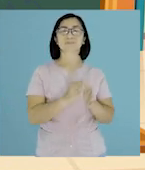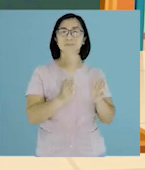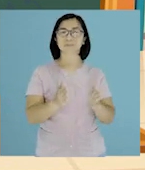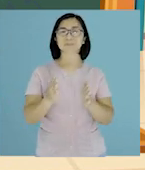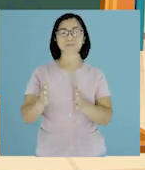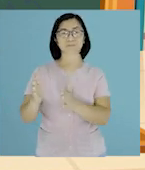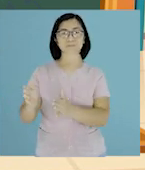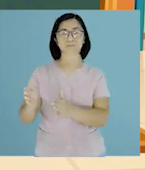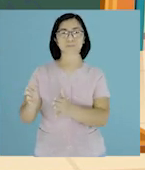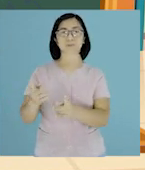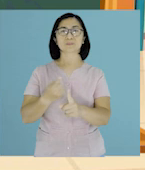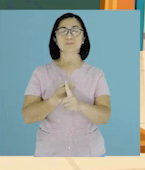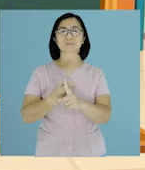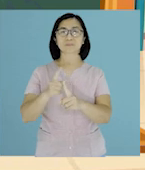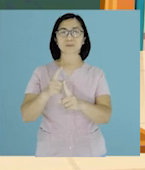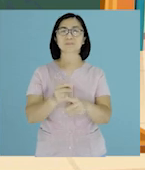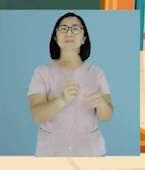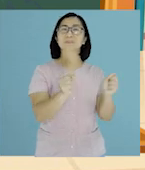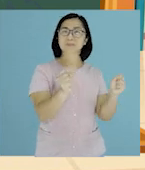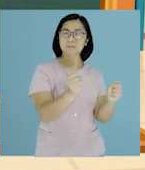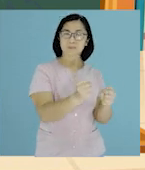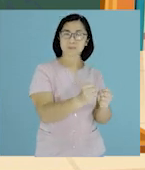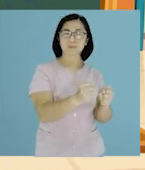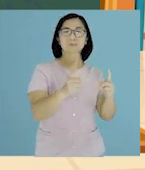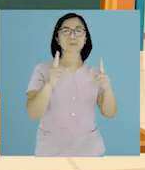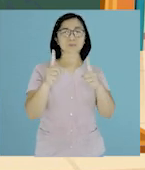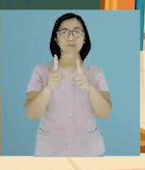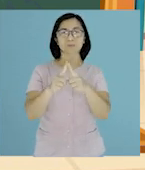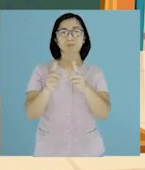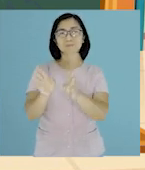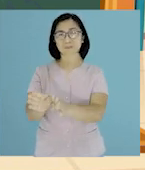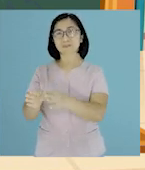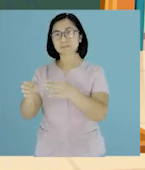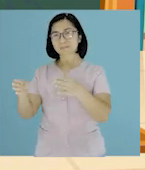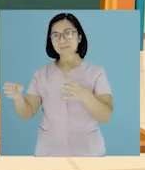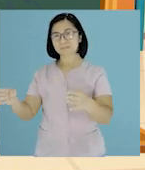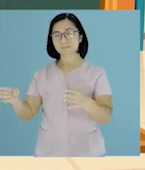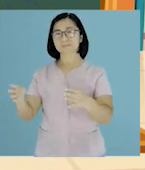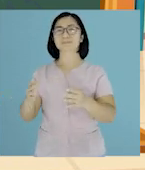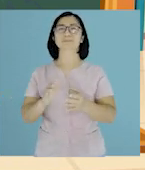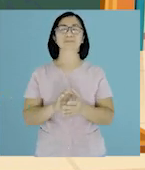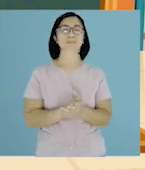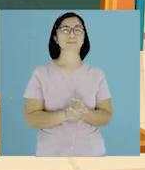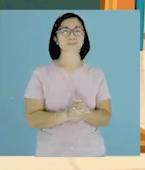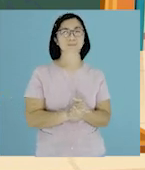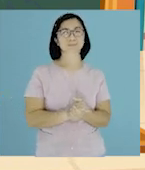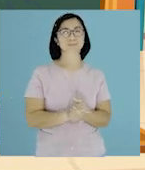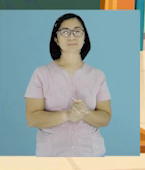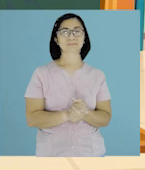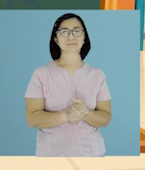Ayusin ang mga ito mula sa pinakamaliit hanggang sa pinakamalaki.